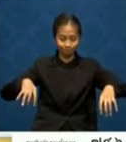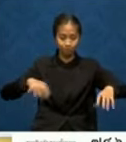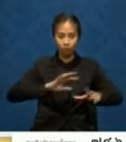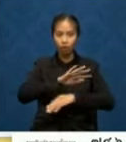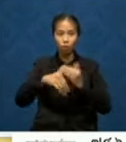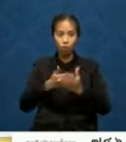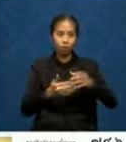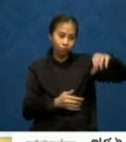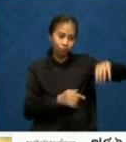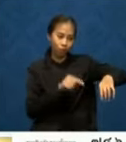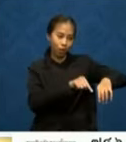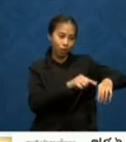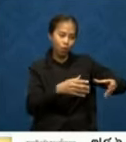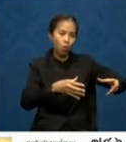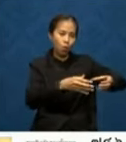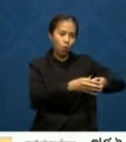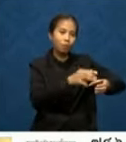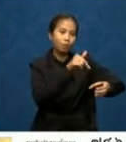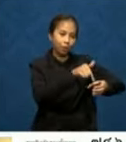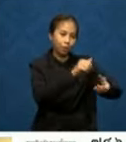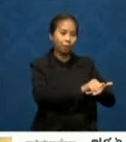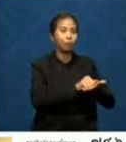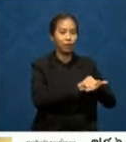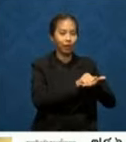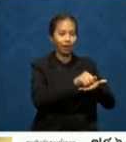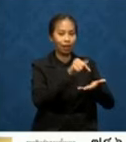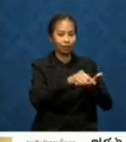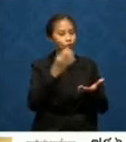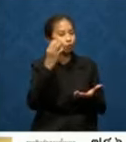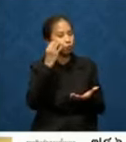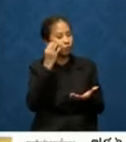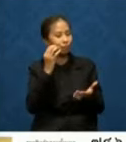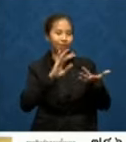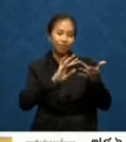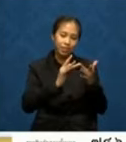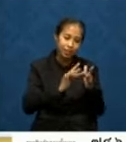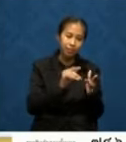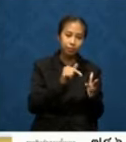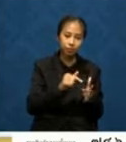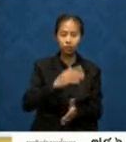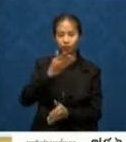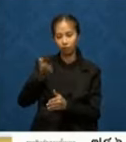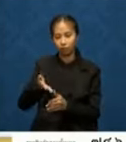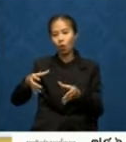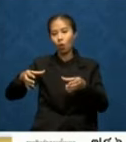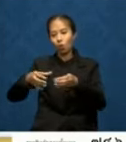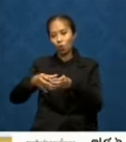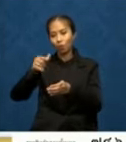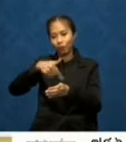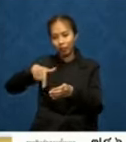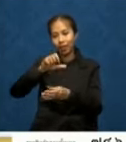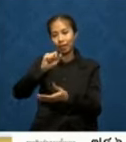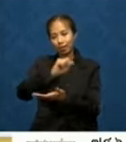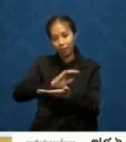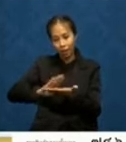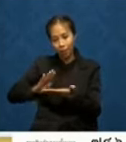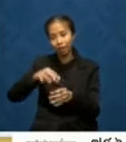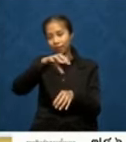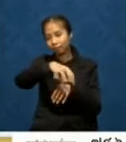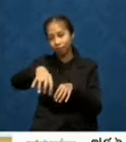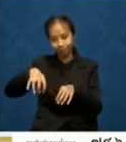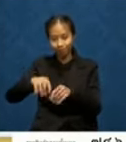ต้นน้ำคือกลุ่มที่ให้บริการทางด้านมือถือและอินเทอร์เน็ตกลางน้ำคือกลุ่มที่เกี่ยวกับสถาบันและปลายน้ำ